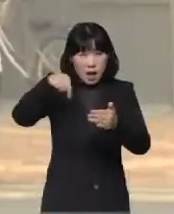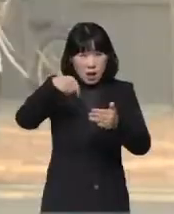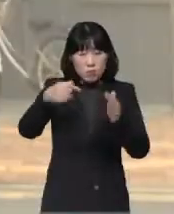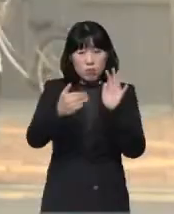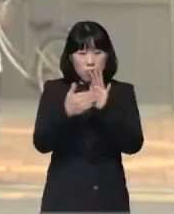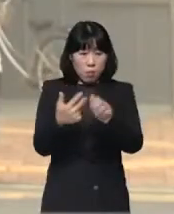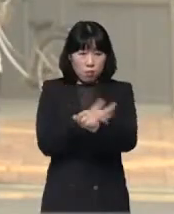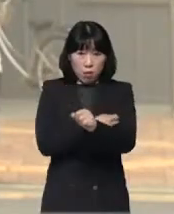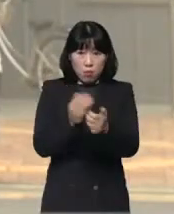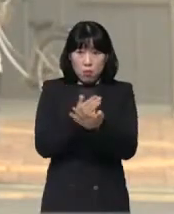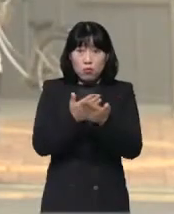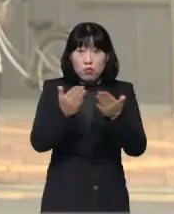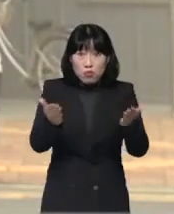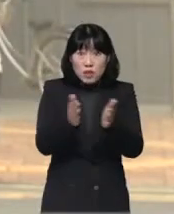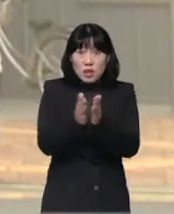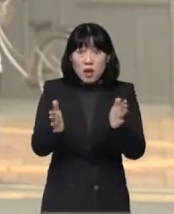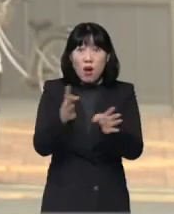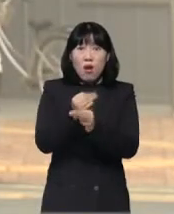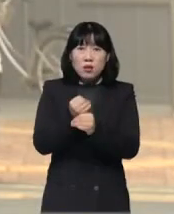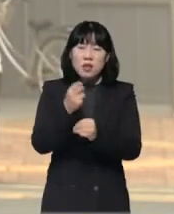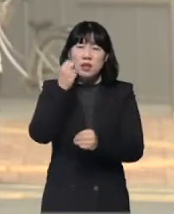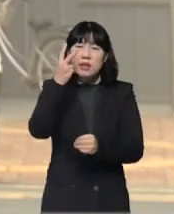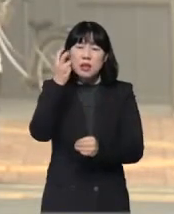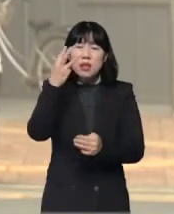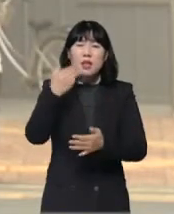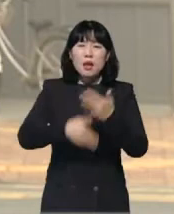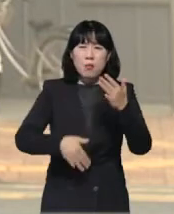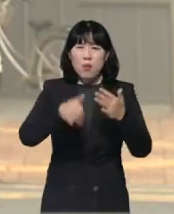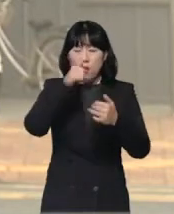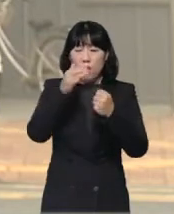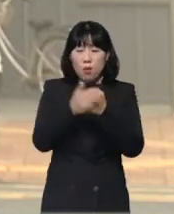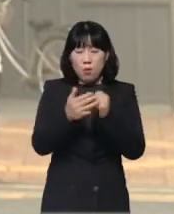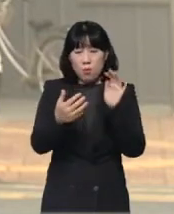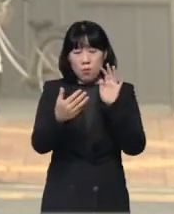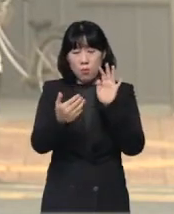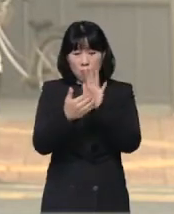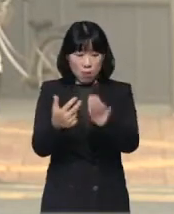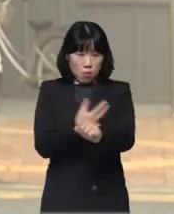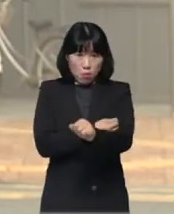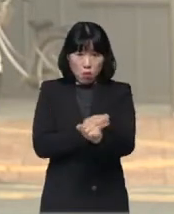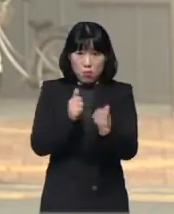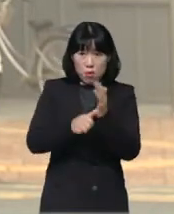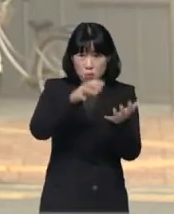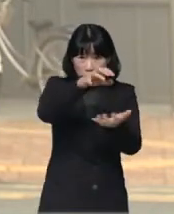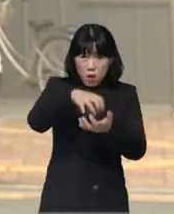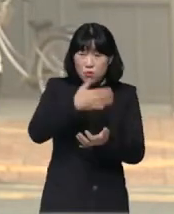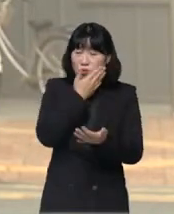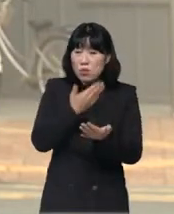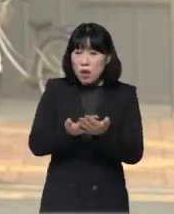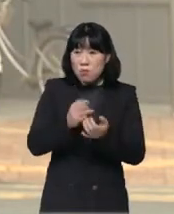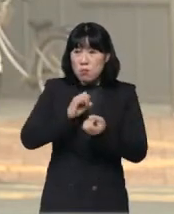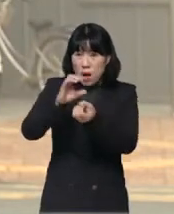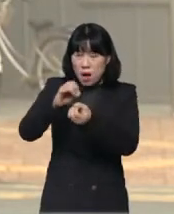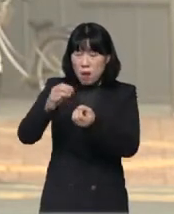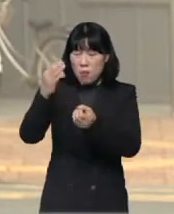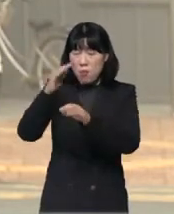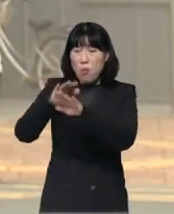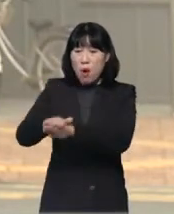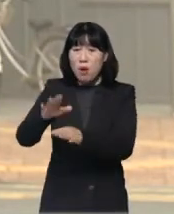공급이 시작되기까지 남은 시간은 2, 3개월. 백신 물량 확보도 중요하지만 백신의 유통과 보관